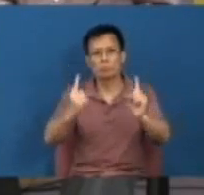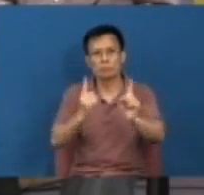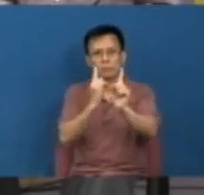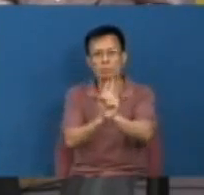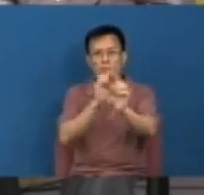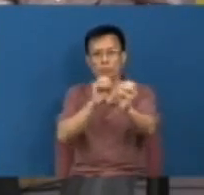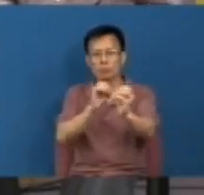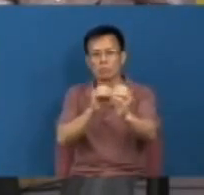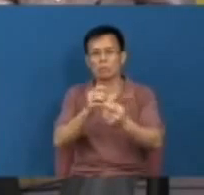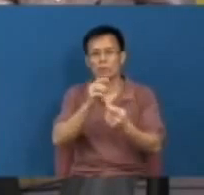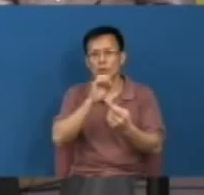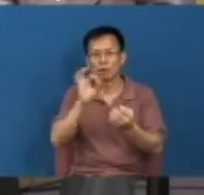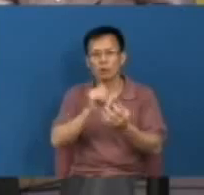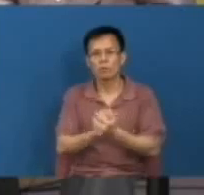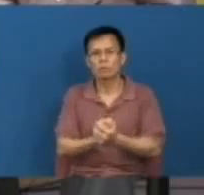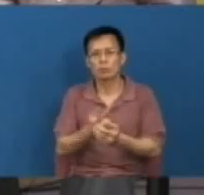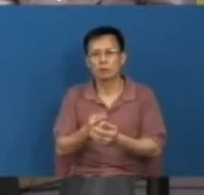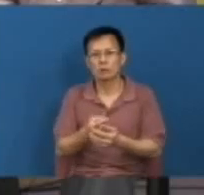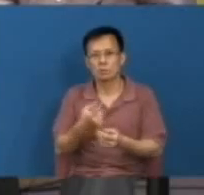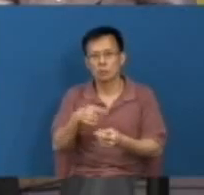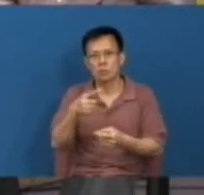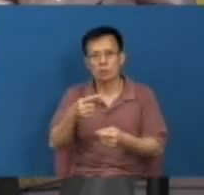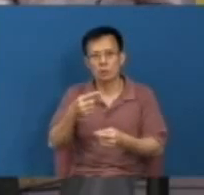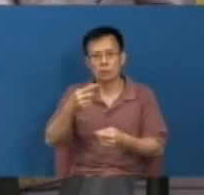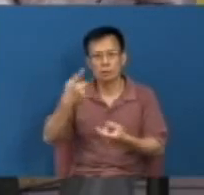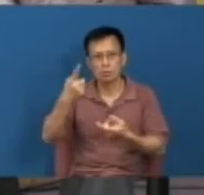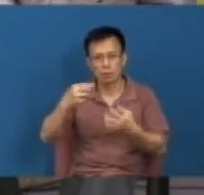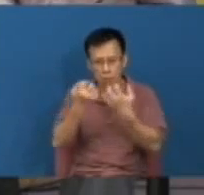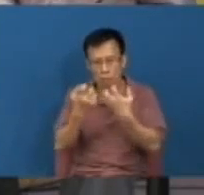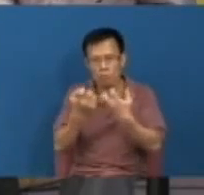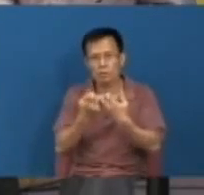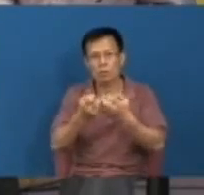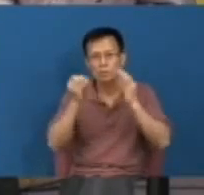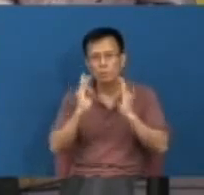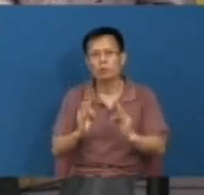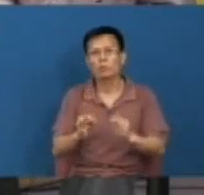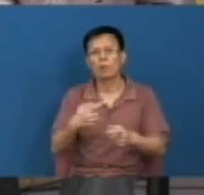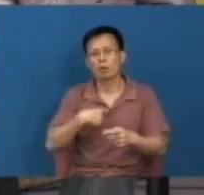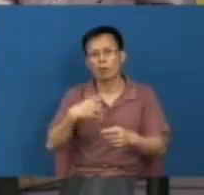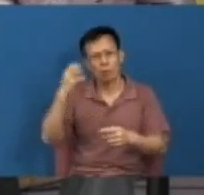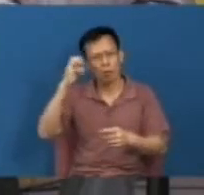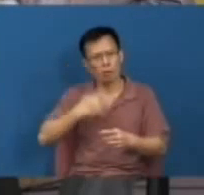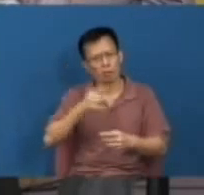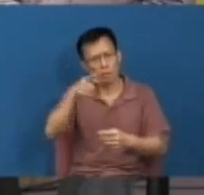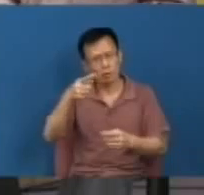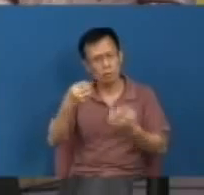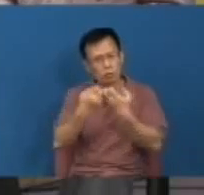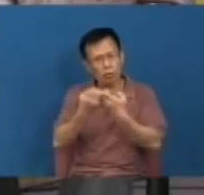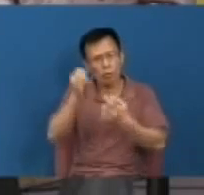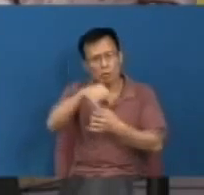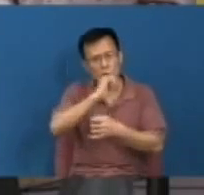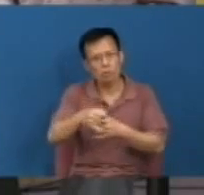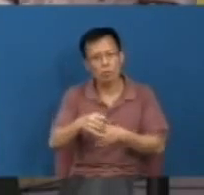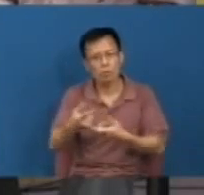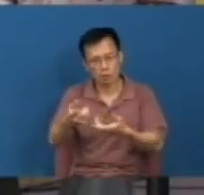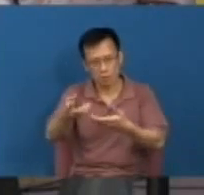再咁即正常，你話幫我聽，你個評估出嚟300多萬，我梗係話喂，我覺得你會唔會計錯數啊？咁唔該，我想你